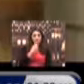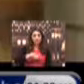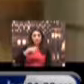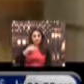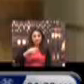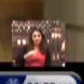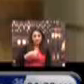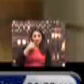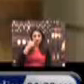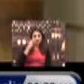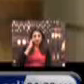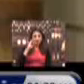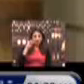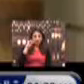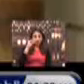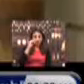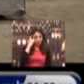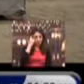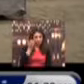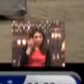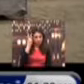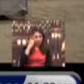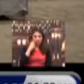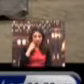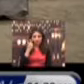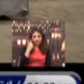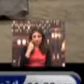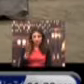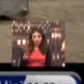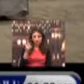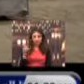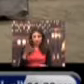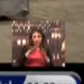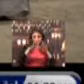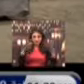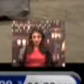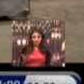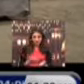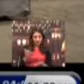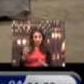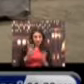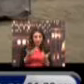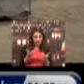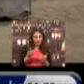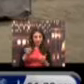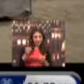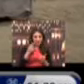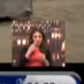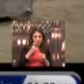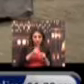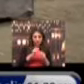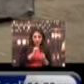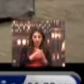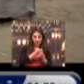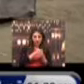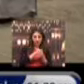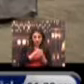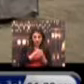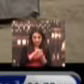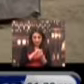دكتور. أحكي لي بقى، أنت مخترع كبير وجايب معاك الجهاز ده إيه؟ دي آلة غسيل قطع غيار. غسيل؟